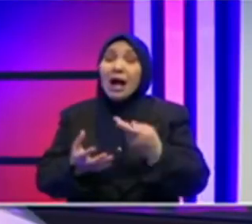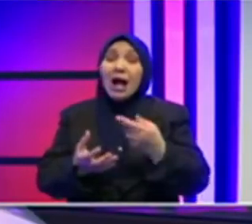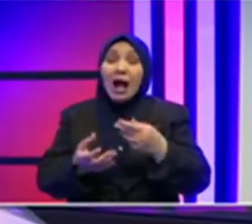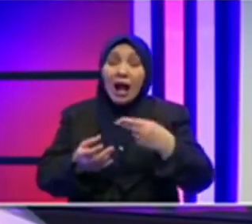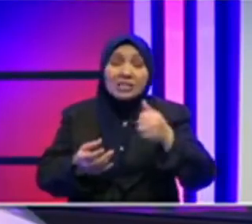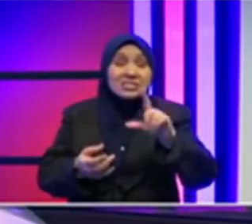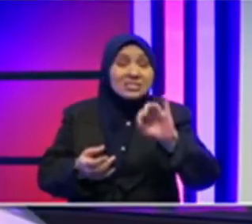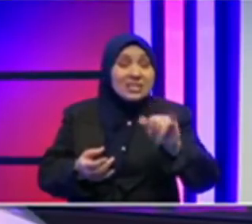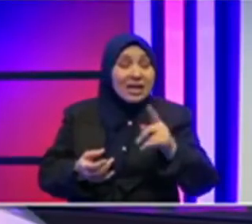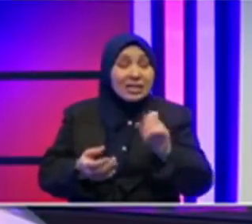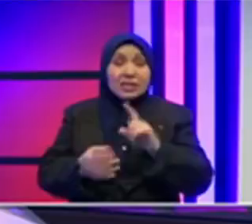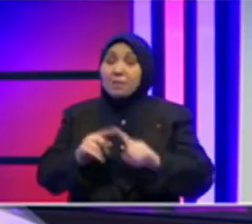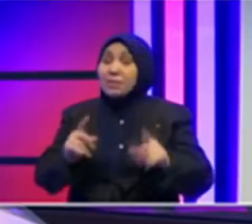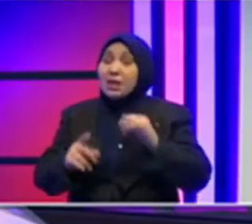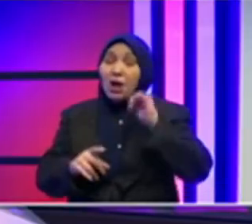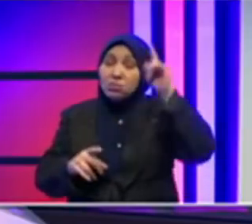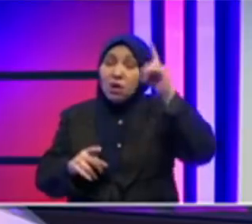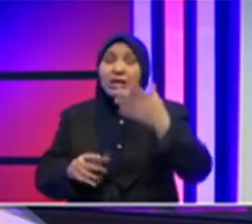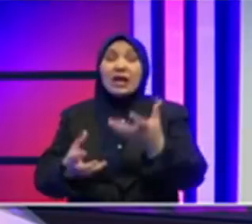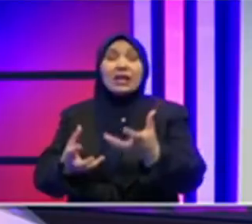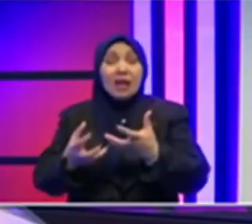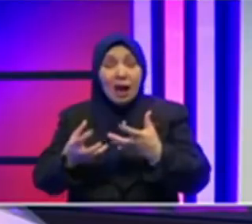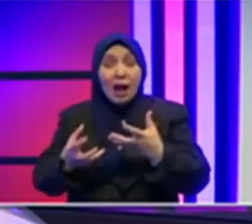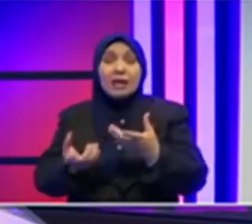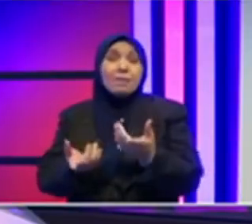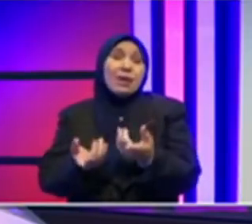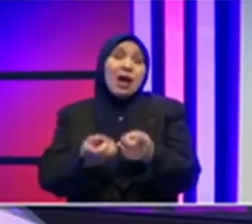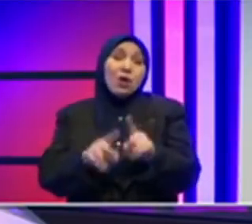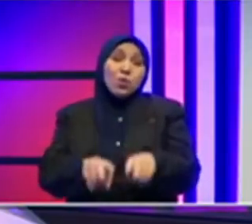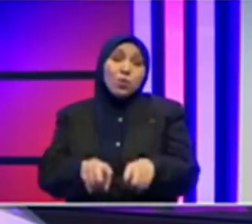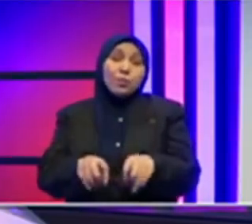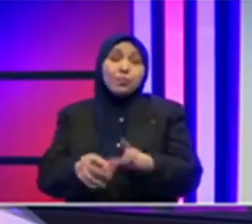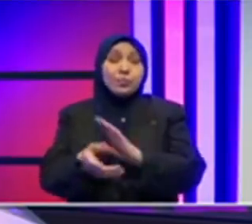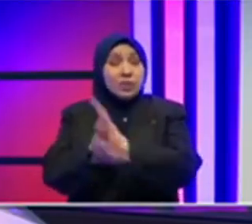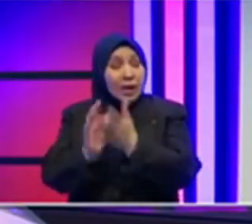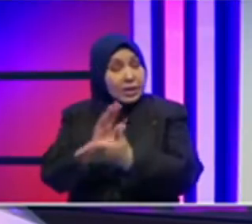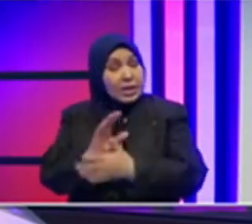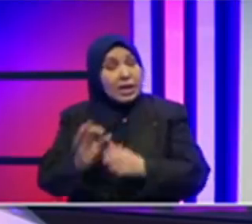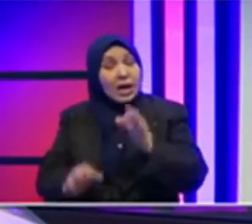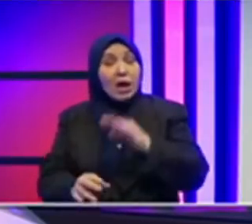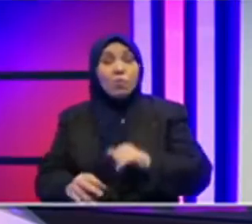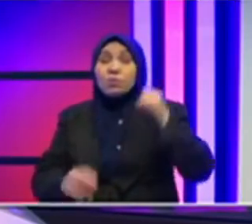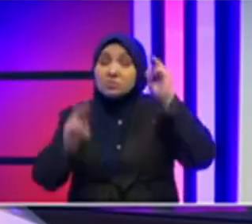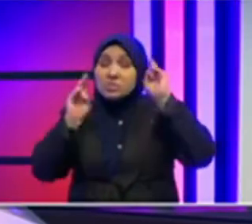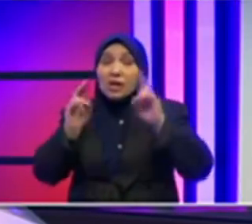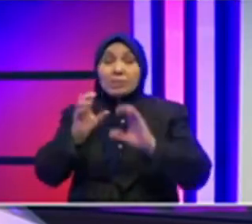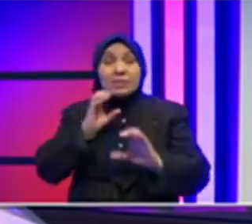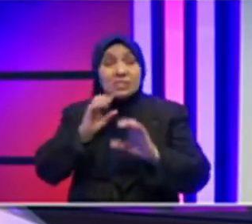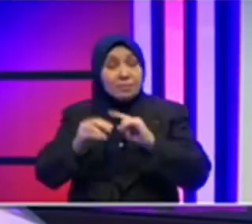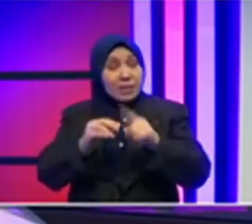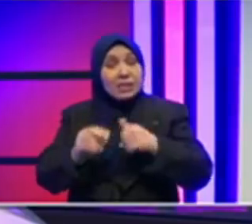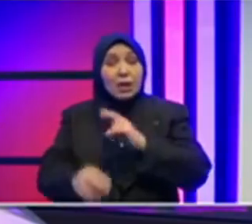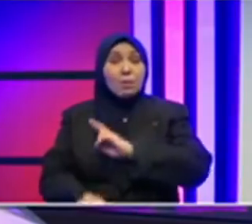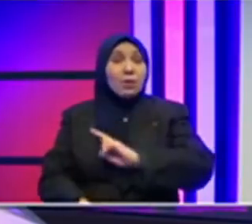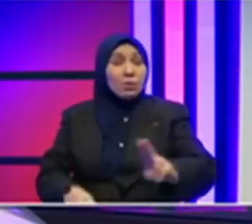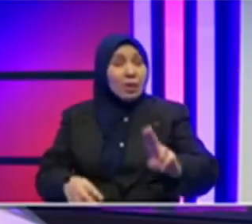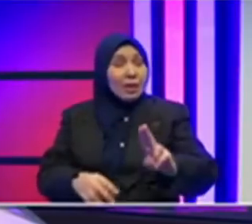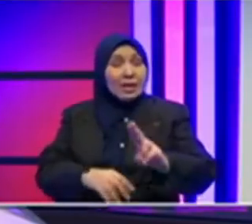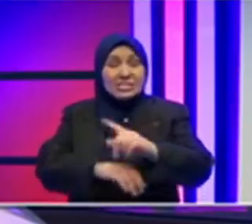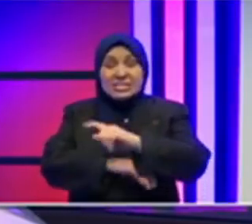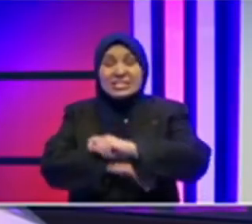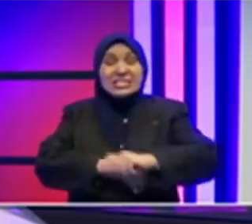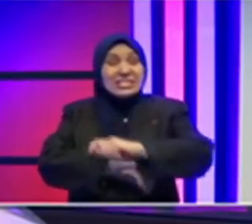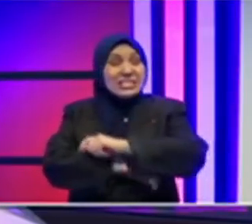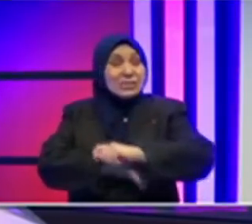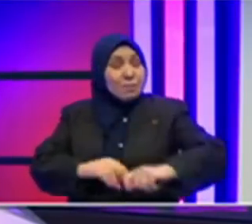yang inginkan ianya berlaku kepada kita. Itu bezanya Ustaz, ya. Yes. Ustaz bercakap tentang beragama CP-CP ini,